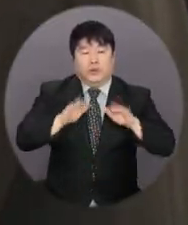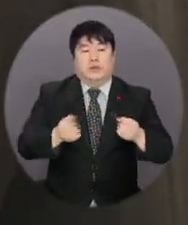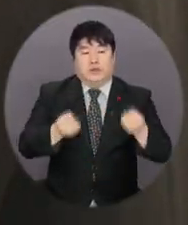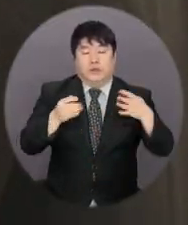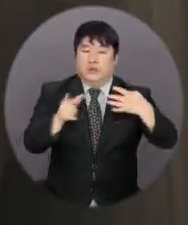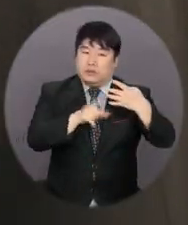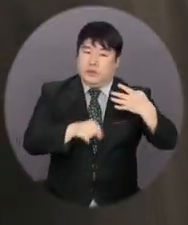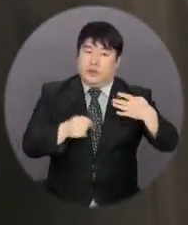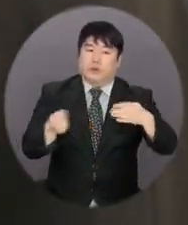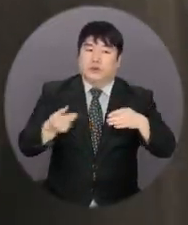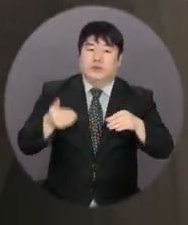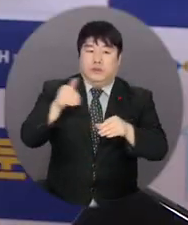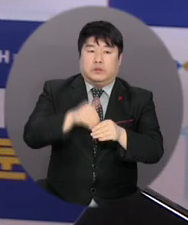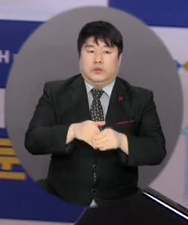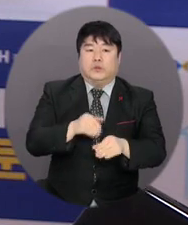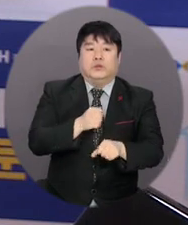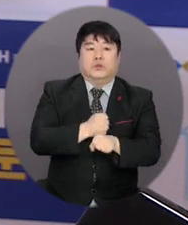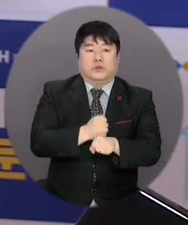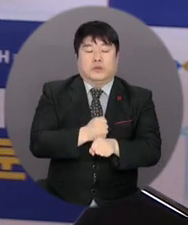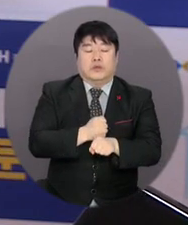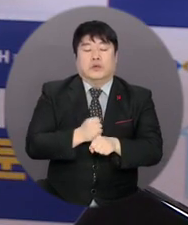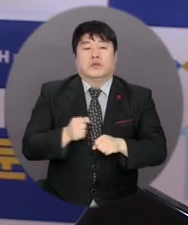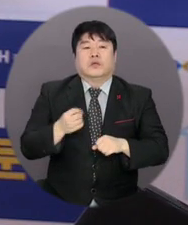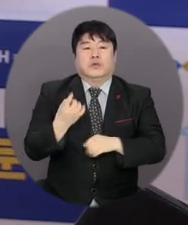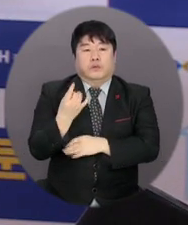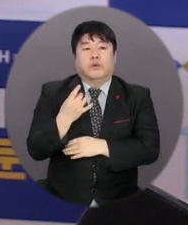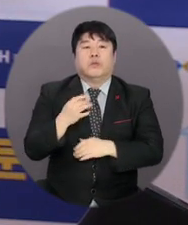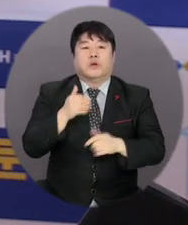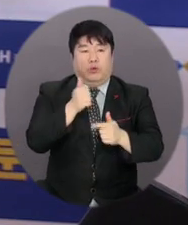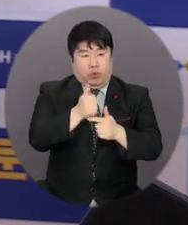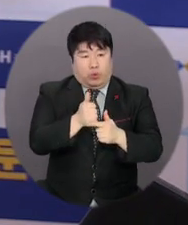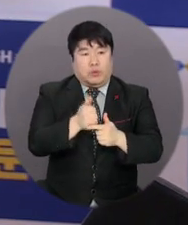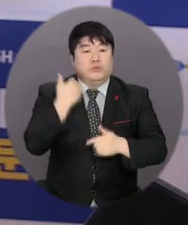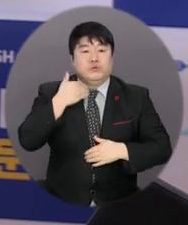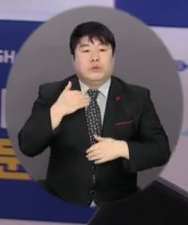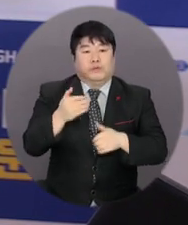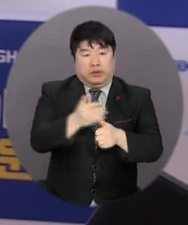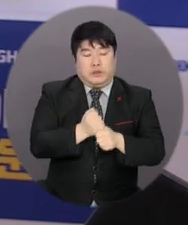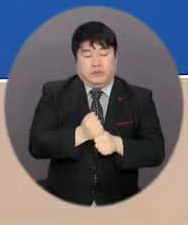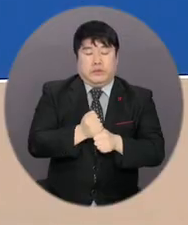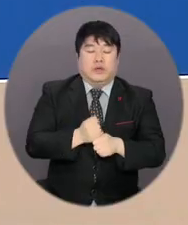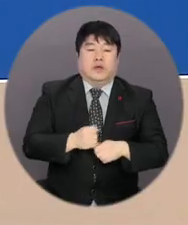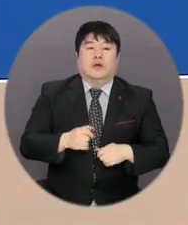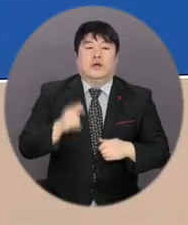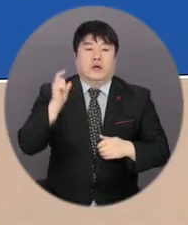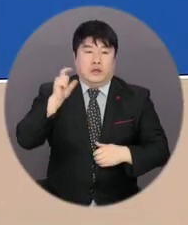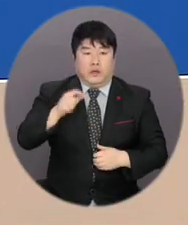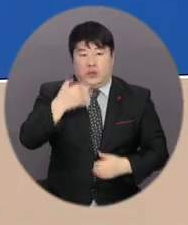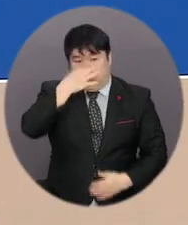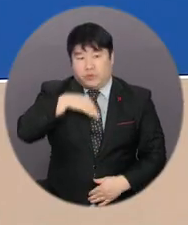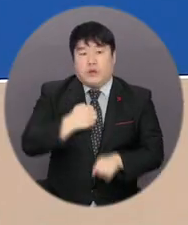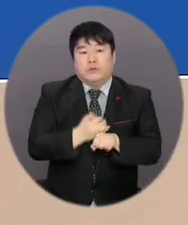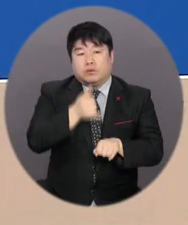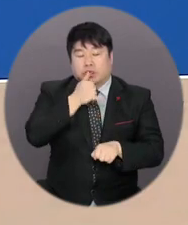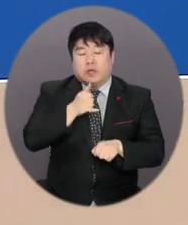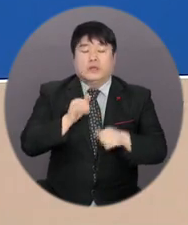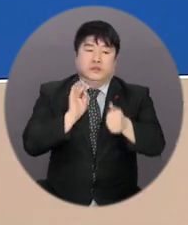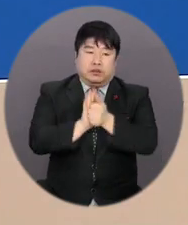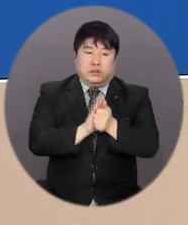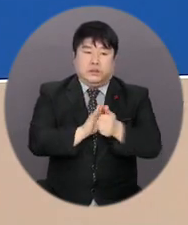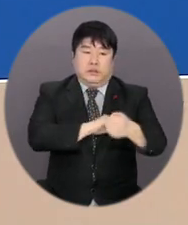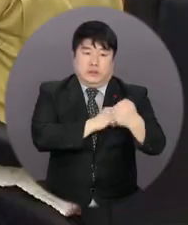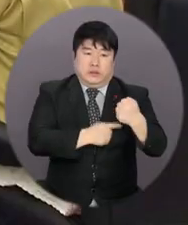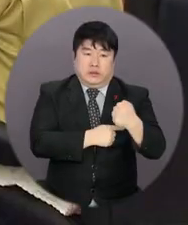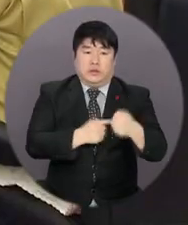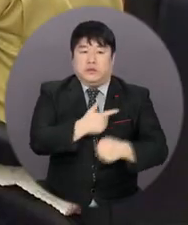상고를 전환점으로 텃밭은 호남의 민심을 누가 잡느냐 가 대선 판도를 흔들 수 있다는 점에서 지지 세력의 몸집 불리기 도